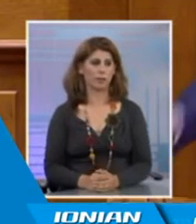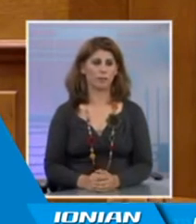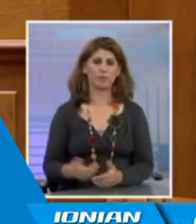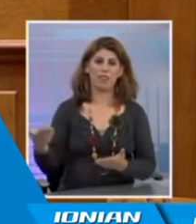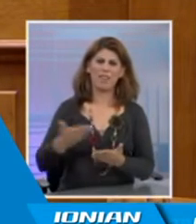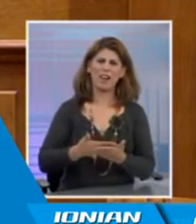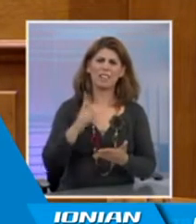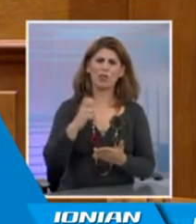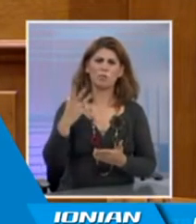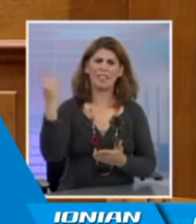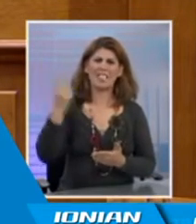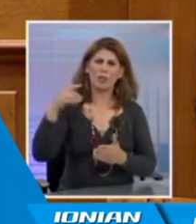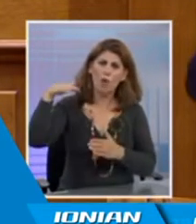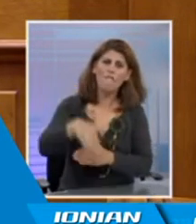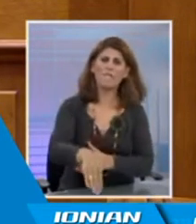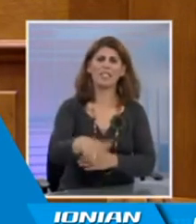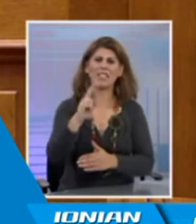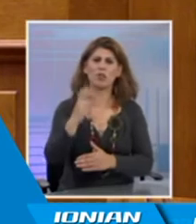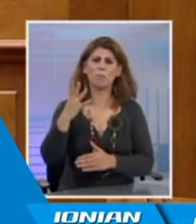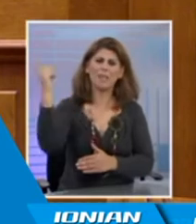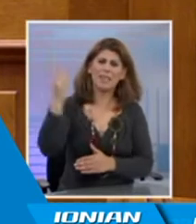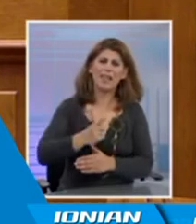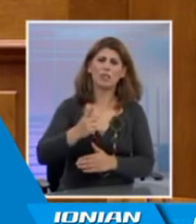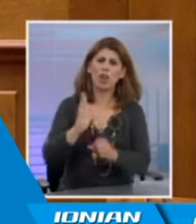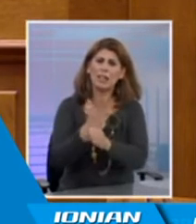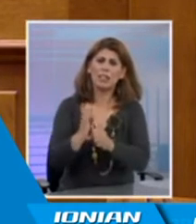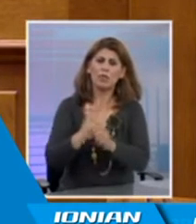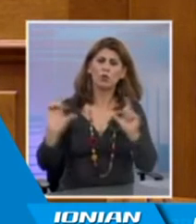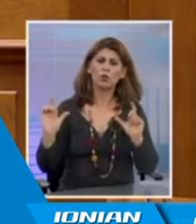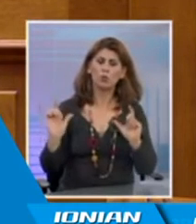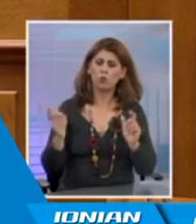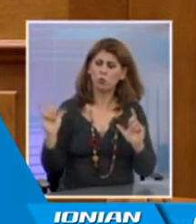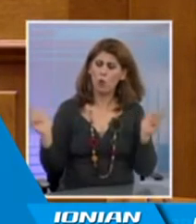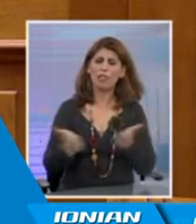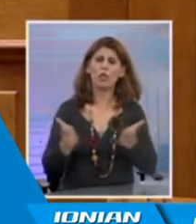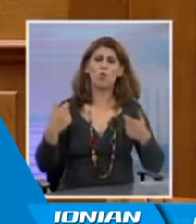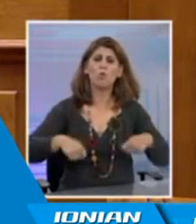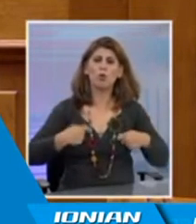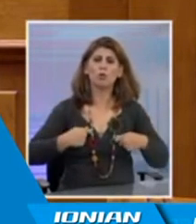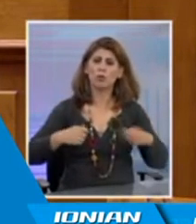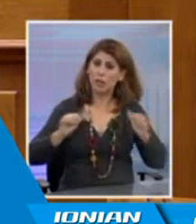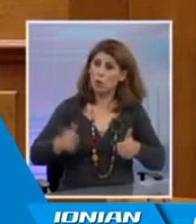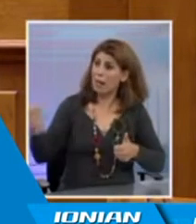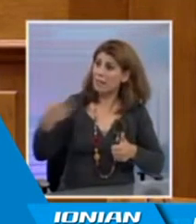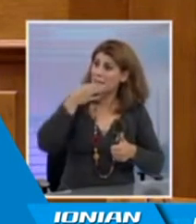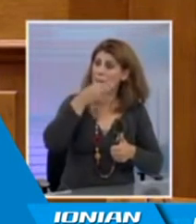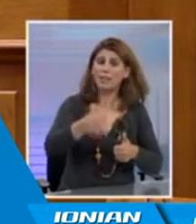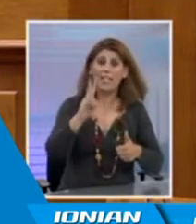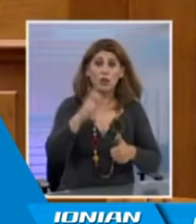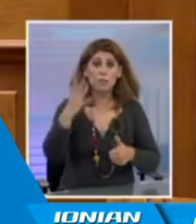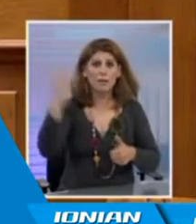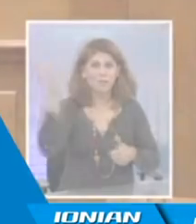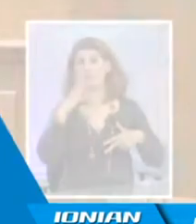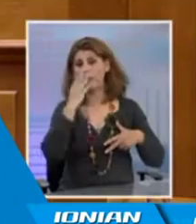φέρατε 25% ύφεση, 25% καταστροφή του εθνικού πλούτου και τολμάτε και μιλάτε. 25%, θέλω